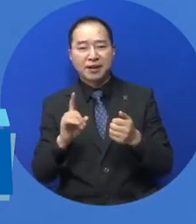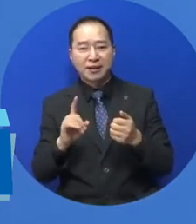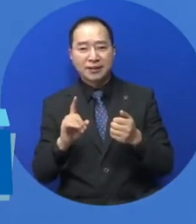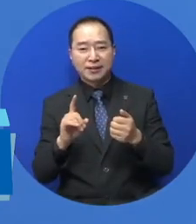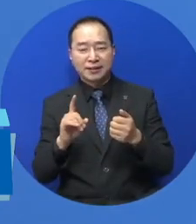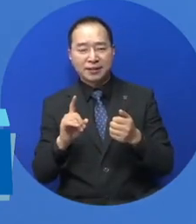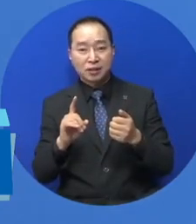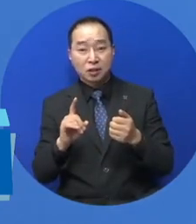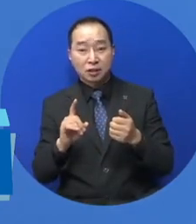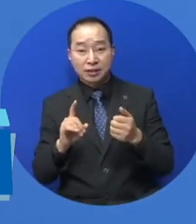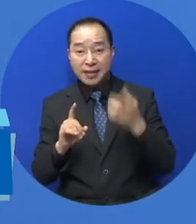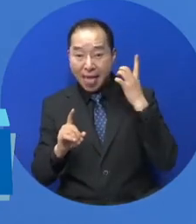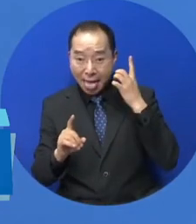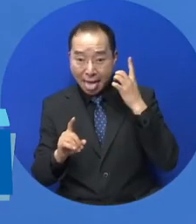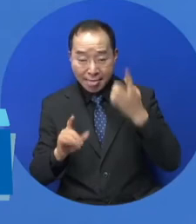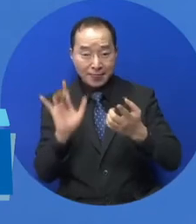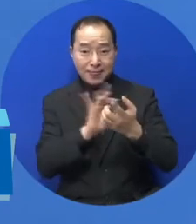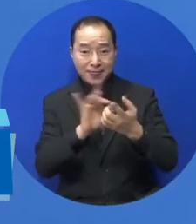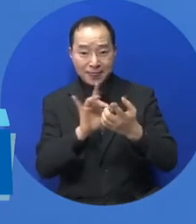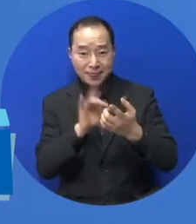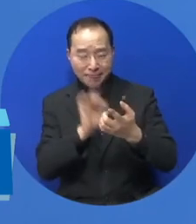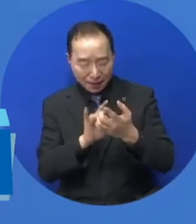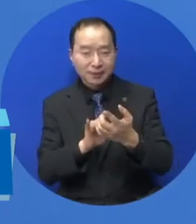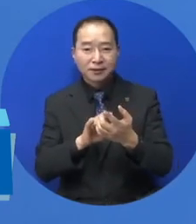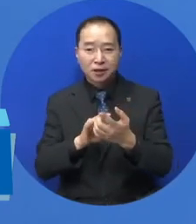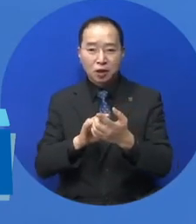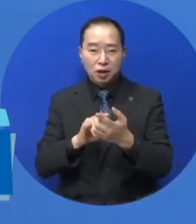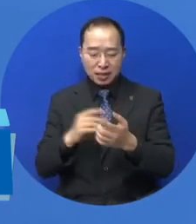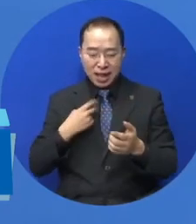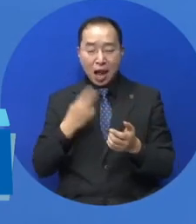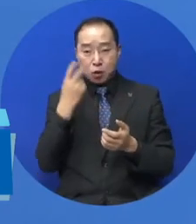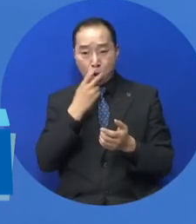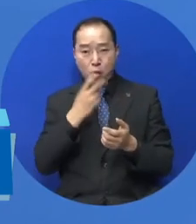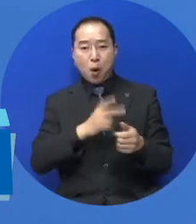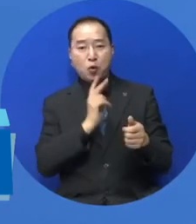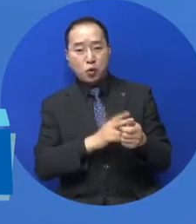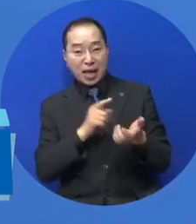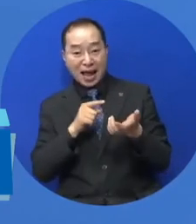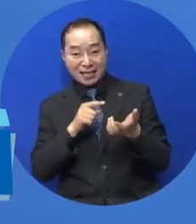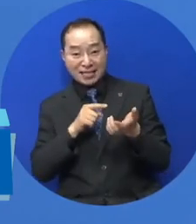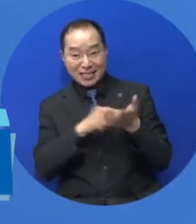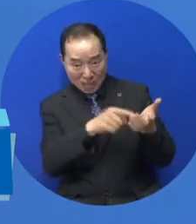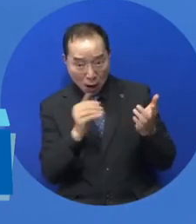그 돌봄 교사를 신청을 하면은요.